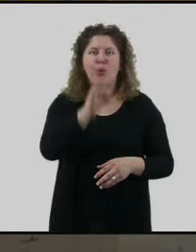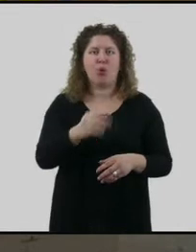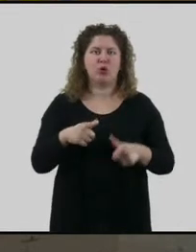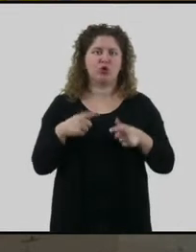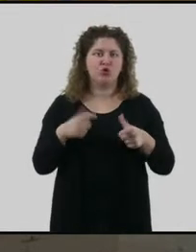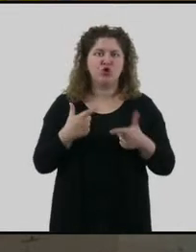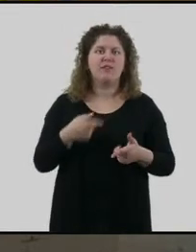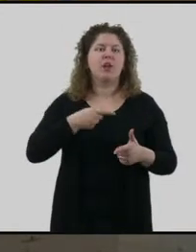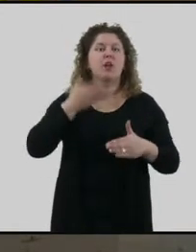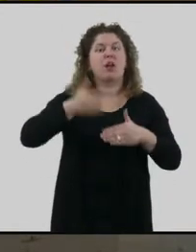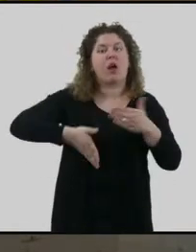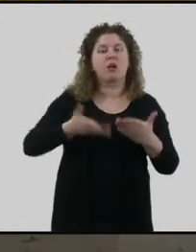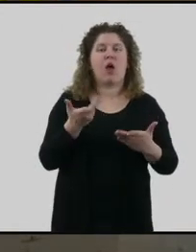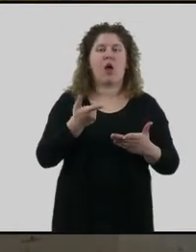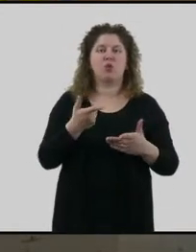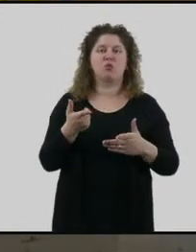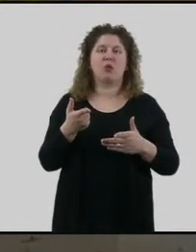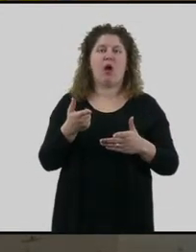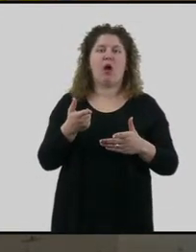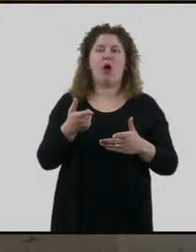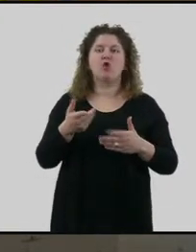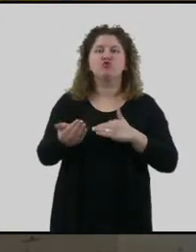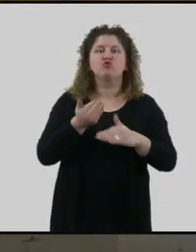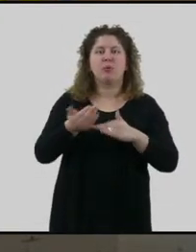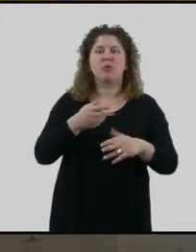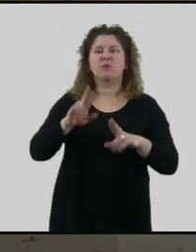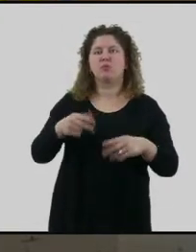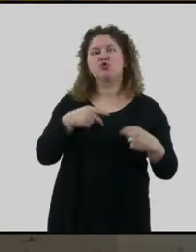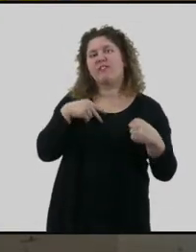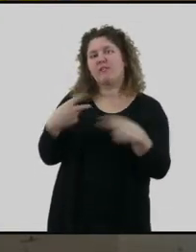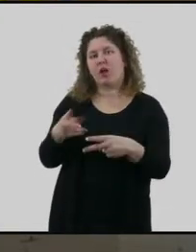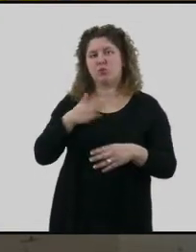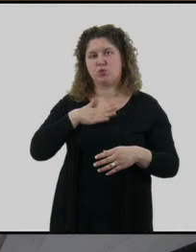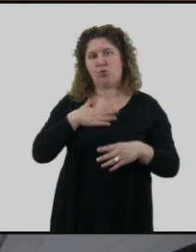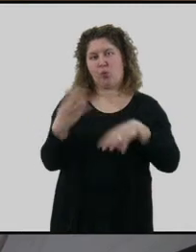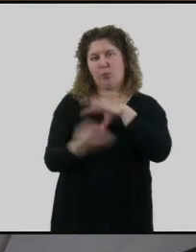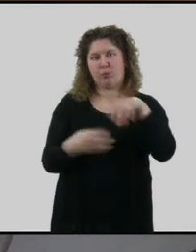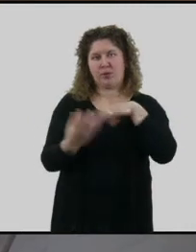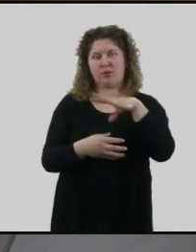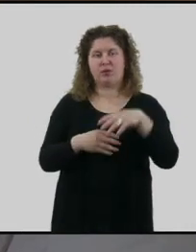bolje profunkcionira i na kraju krajeva da se realizira što skori povratak djeteta u obitelj.